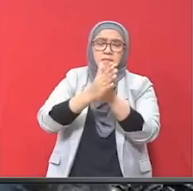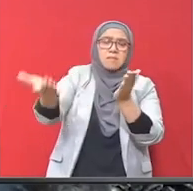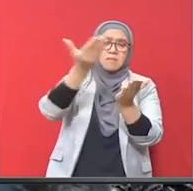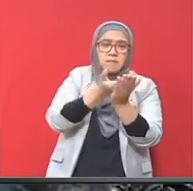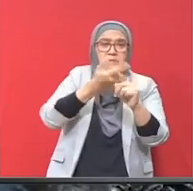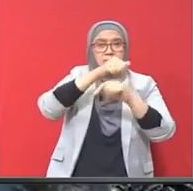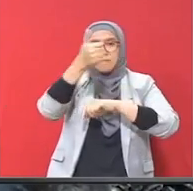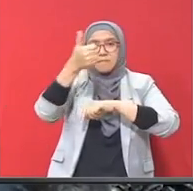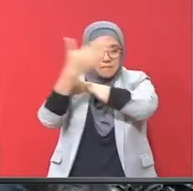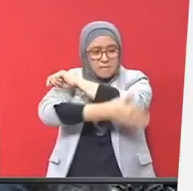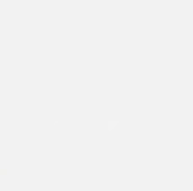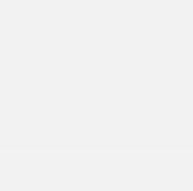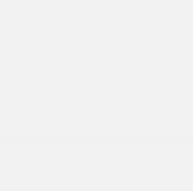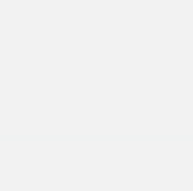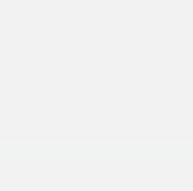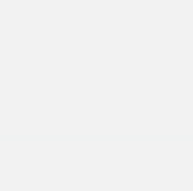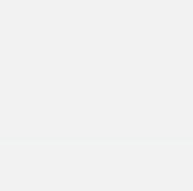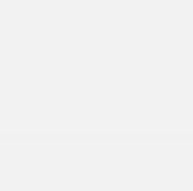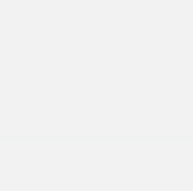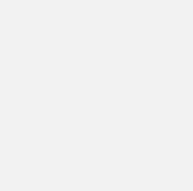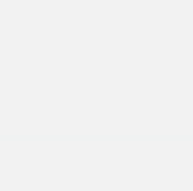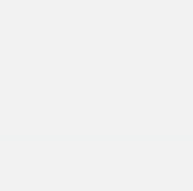negara yang lain maka serat yang tuh